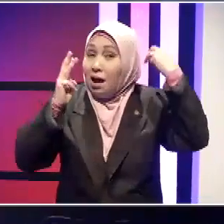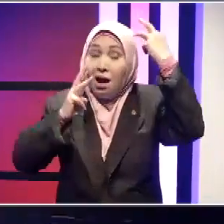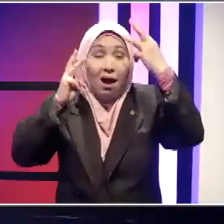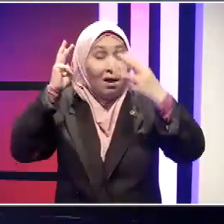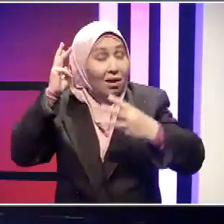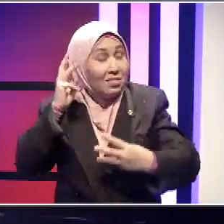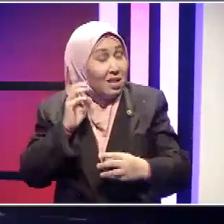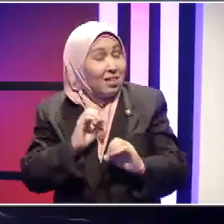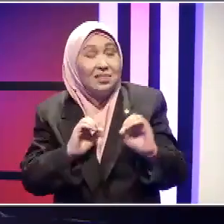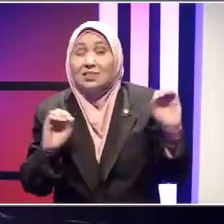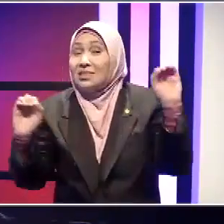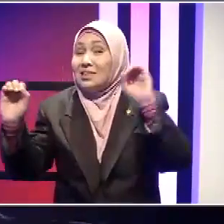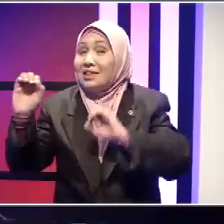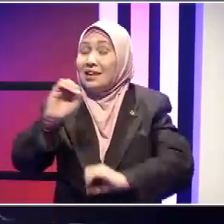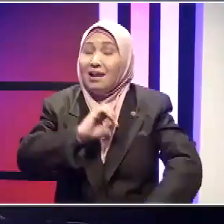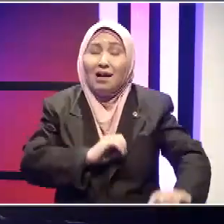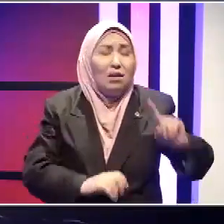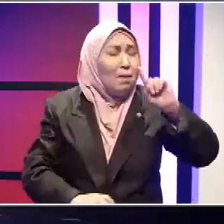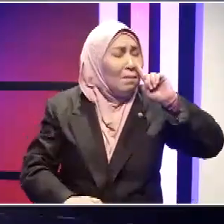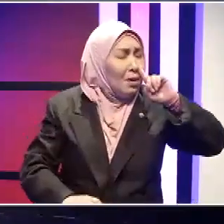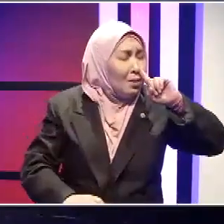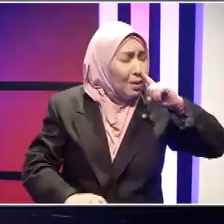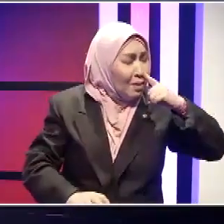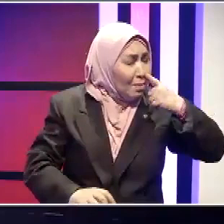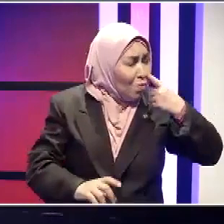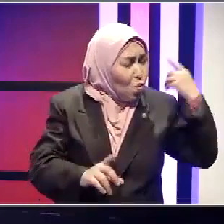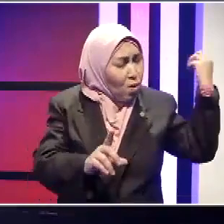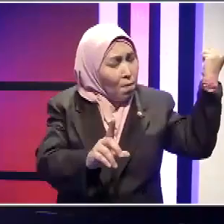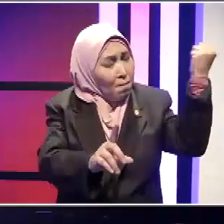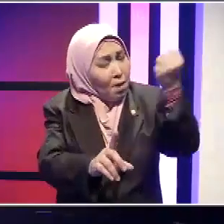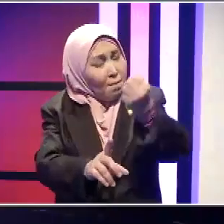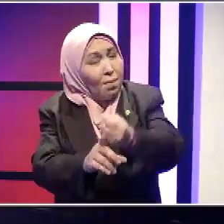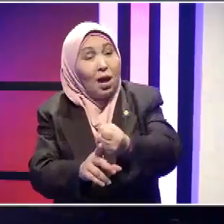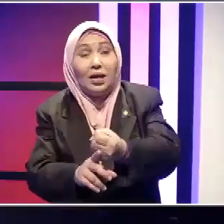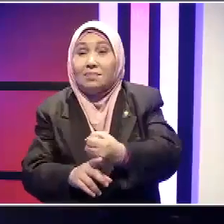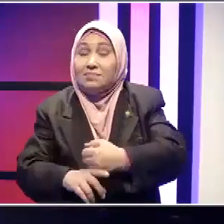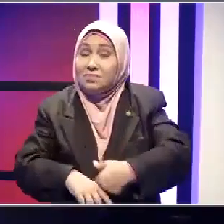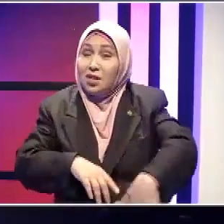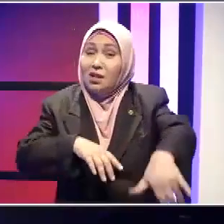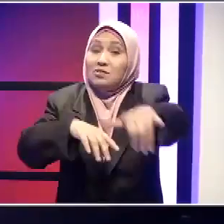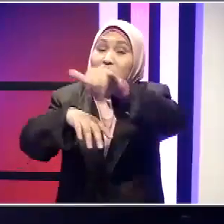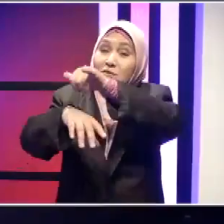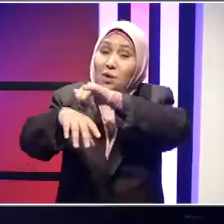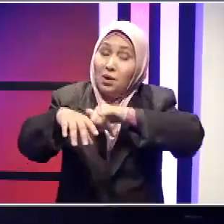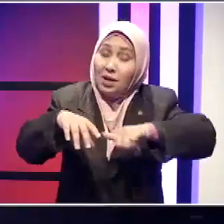dan Tiada jemu yang melanda disanalah